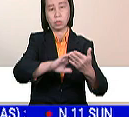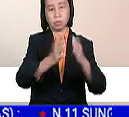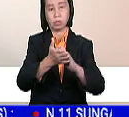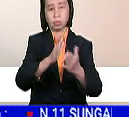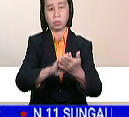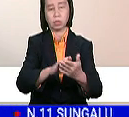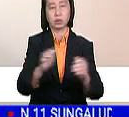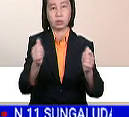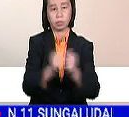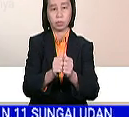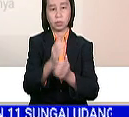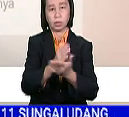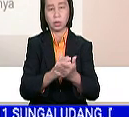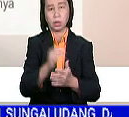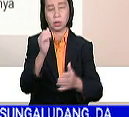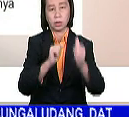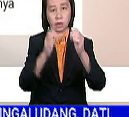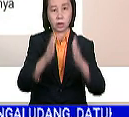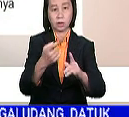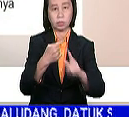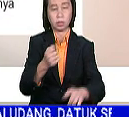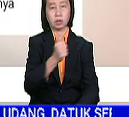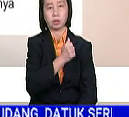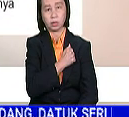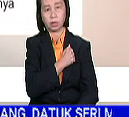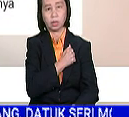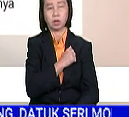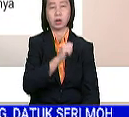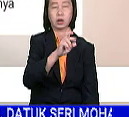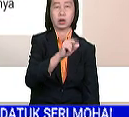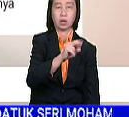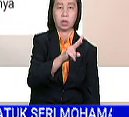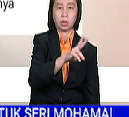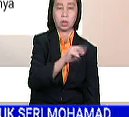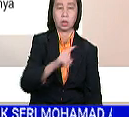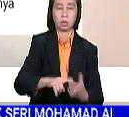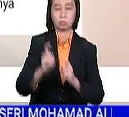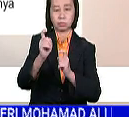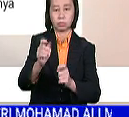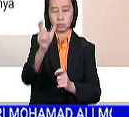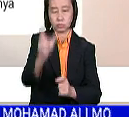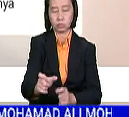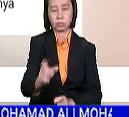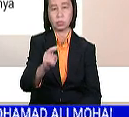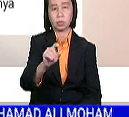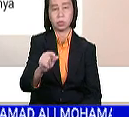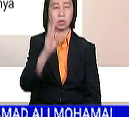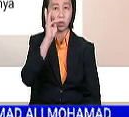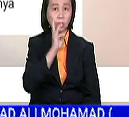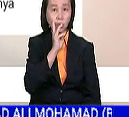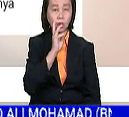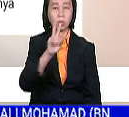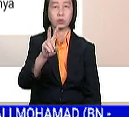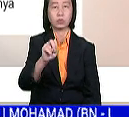couldn't bersama beberapa artis orang asal dari kene the Raven karena Tata dan penerima Anugerah Ninja Z250